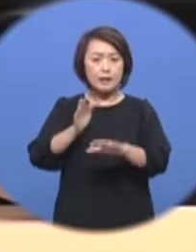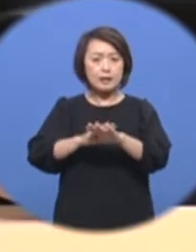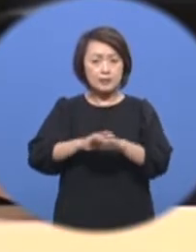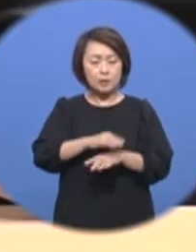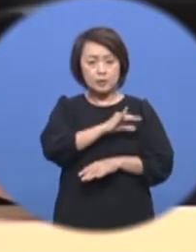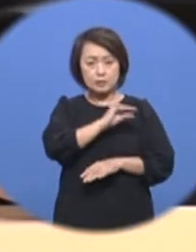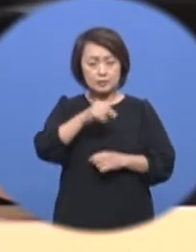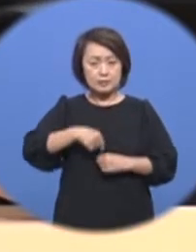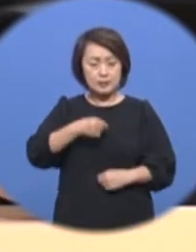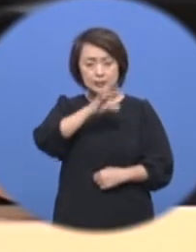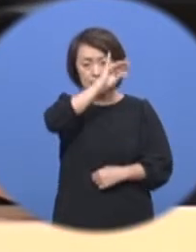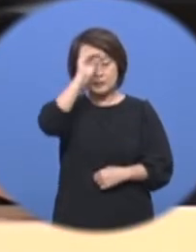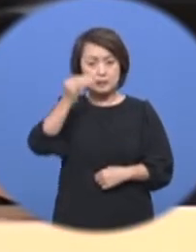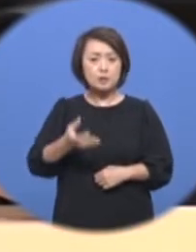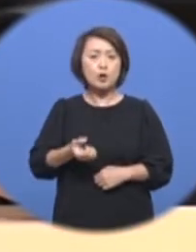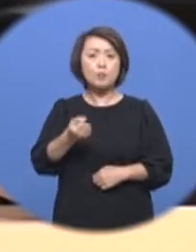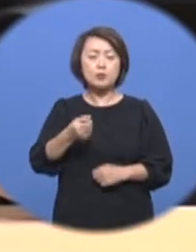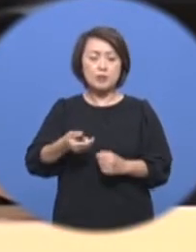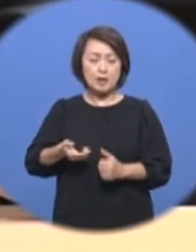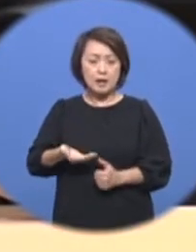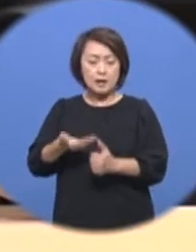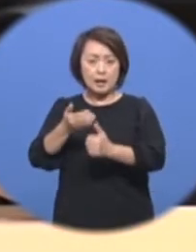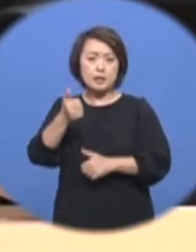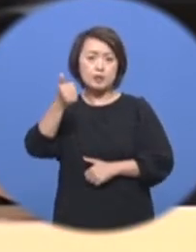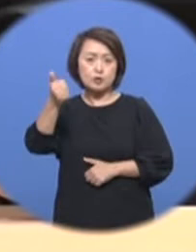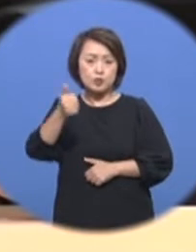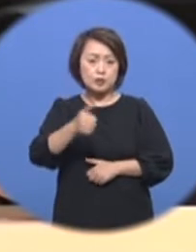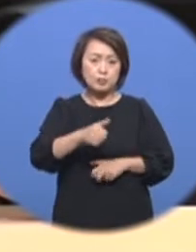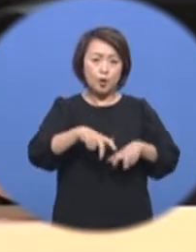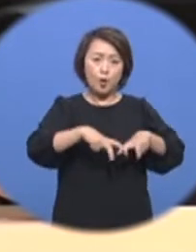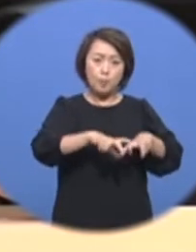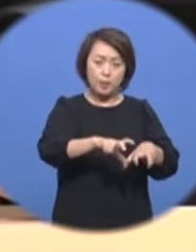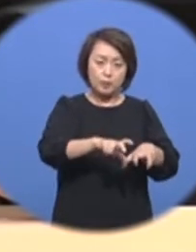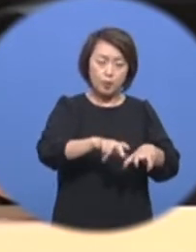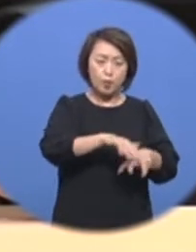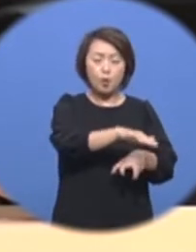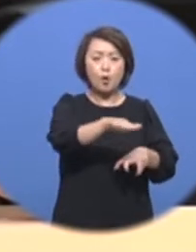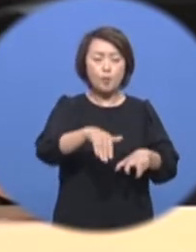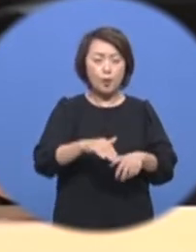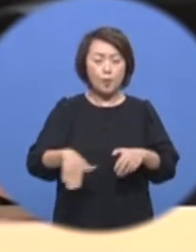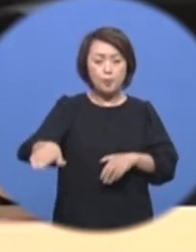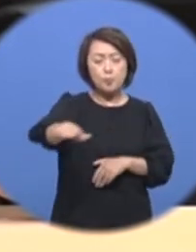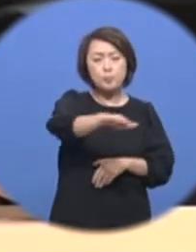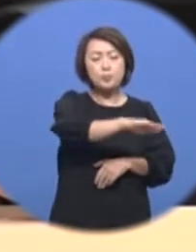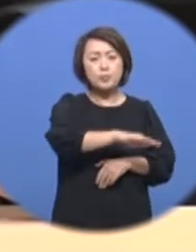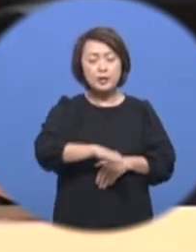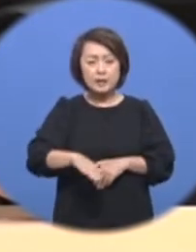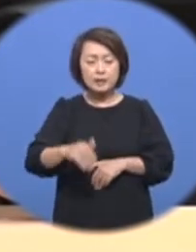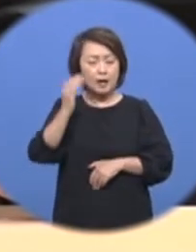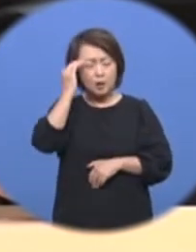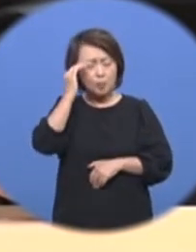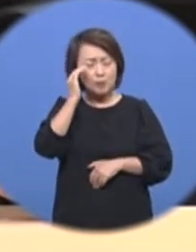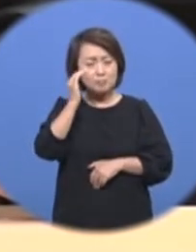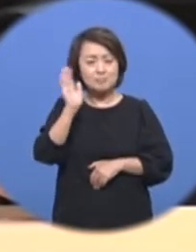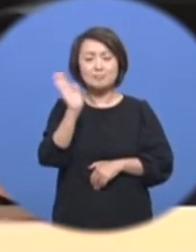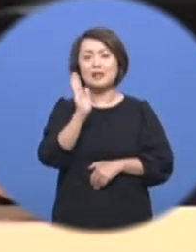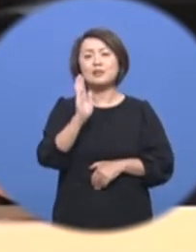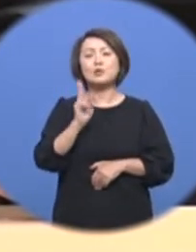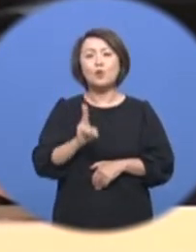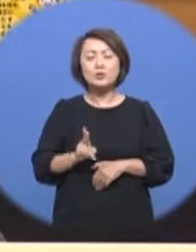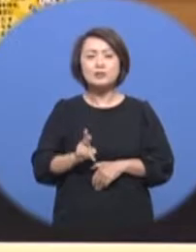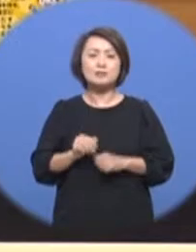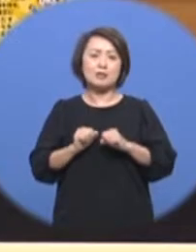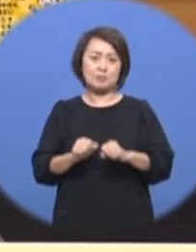、飼い主もペットも周りの人も誰も困らないようにしましょうということです